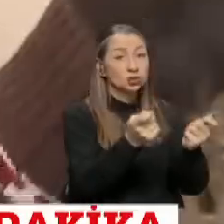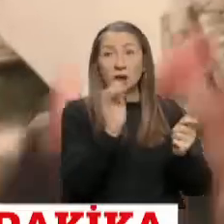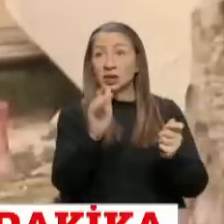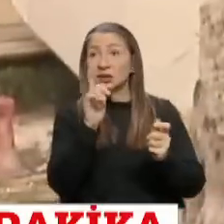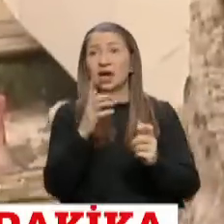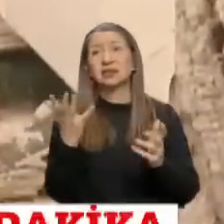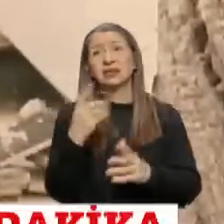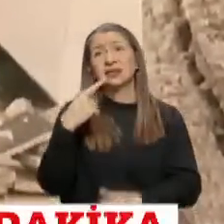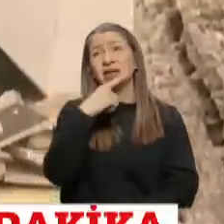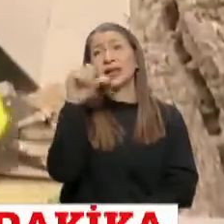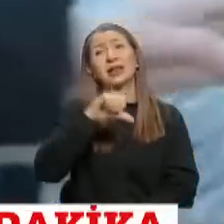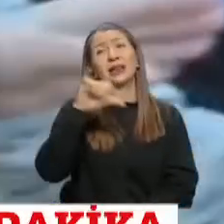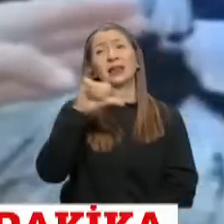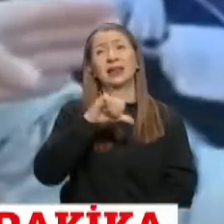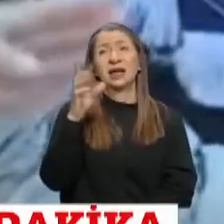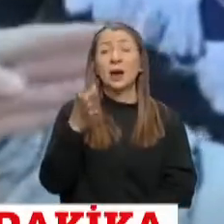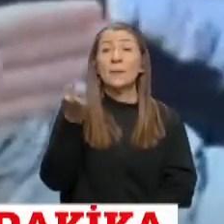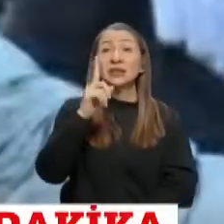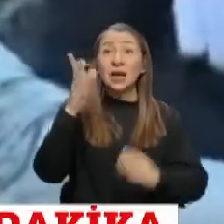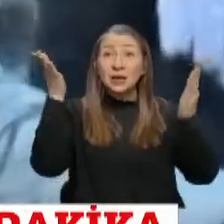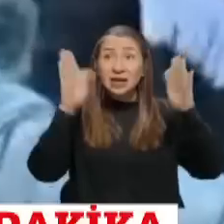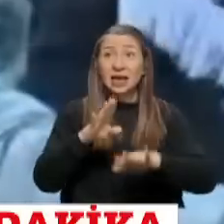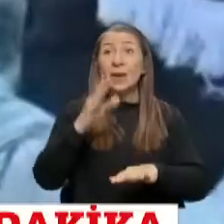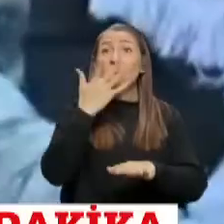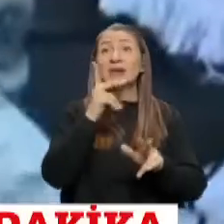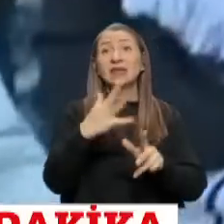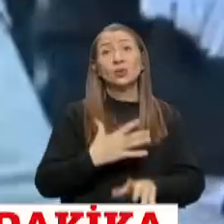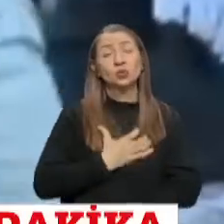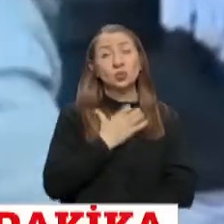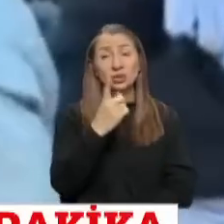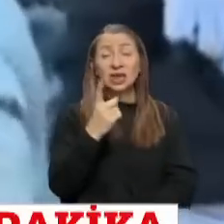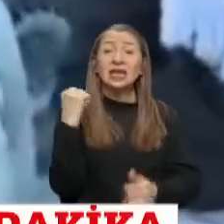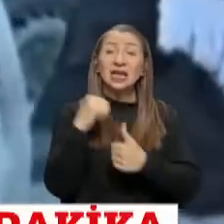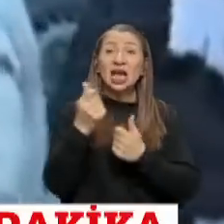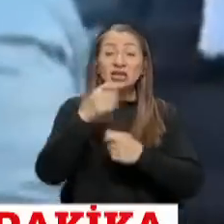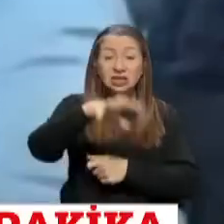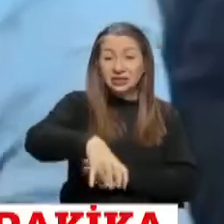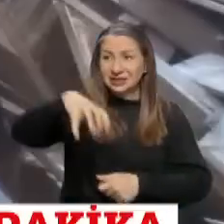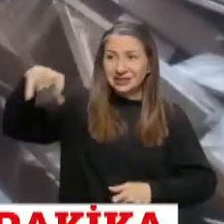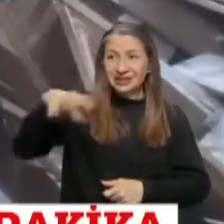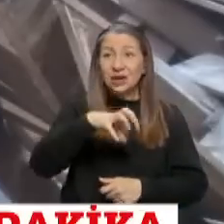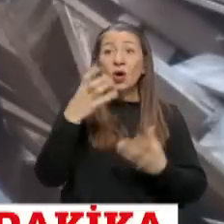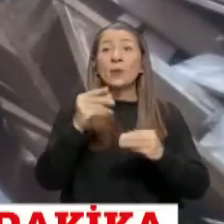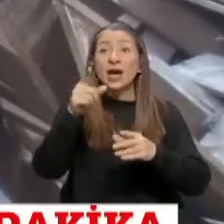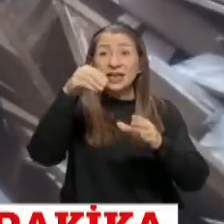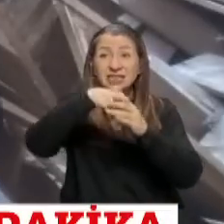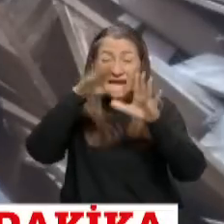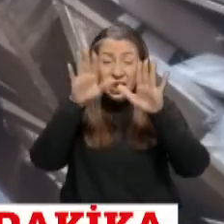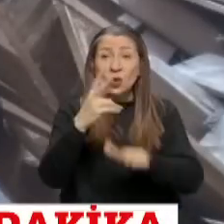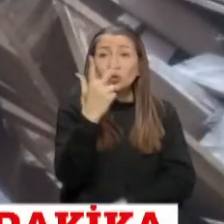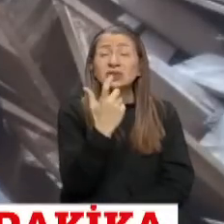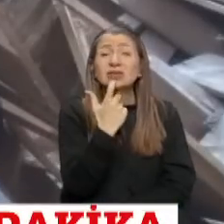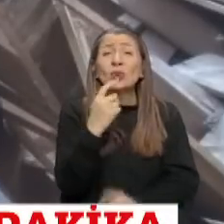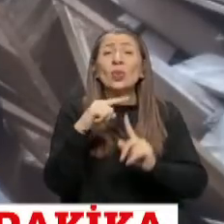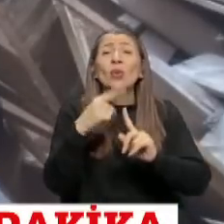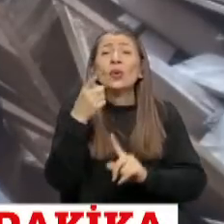çalışıyor. Artık dayanamazlar. Bir başka enkazın başında benzer acı. Yine iş makineleri olmadığı için enkaz altında kalan 3